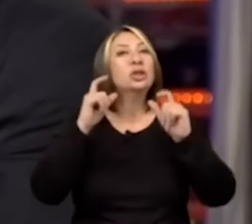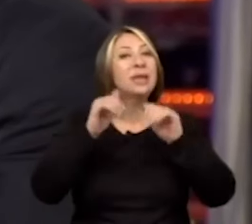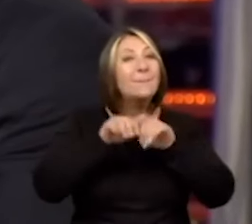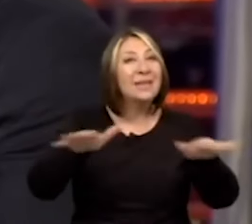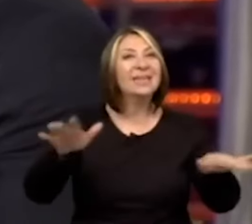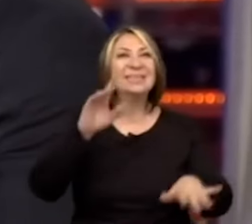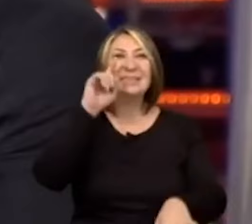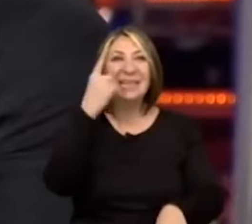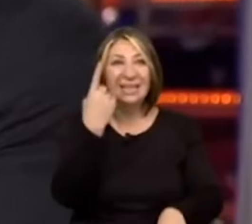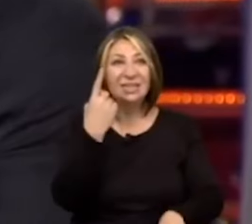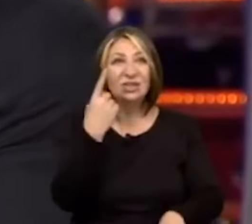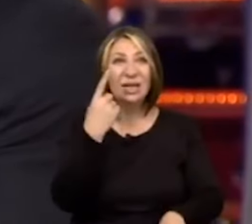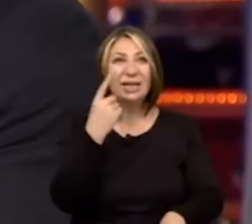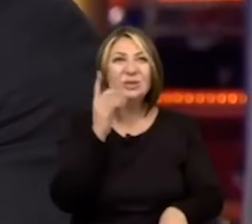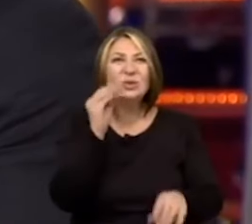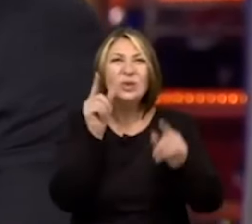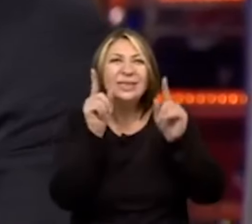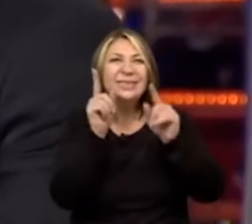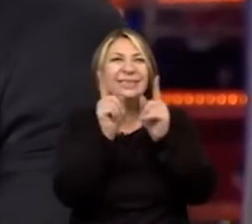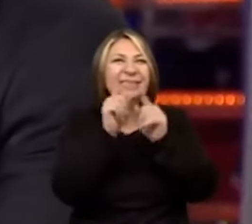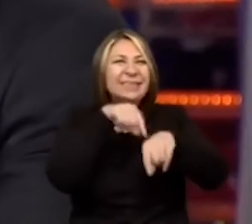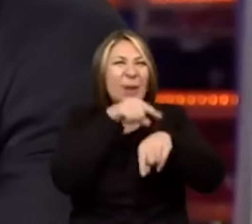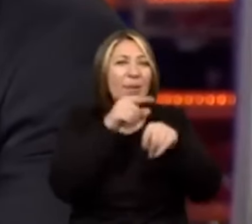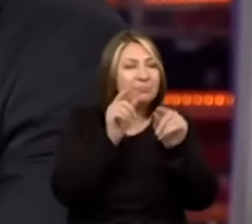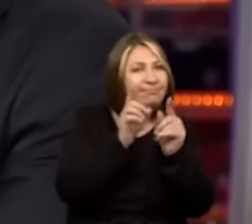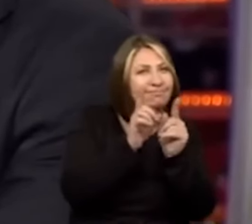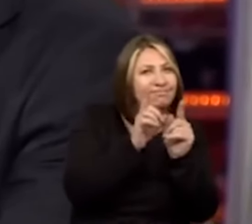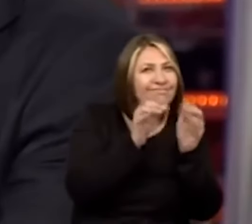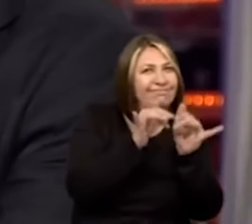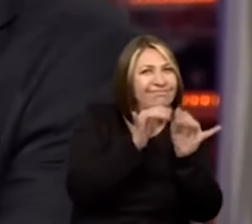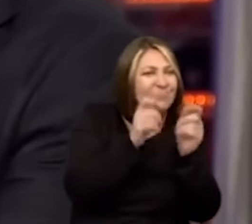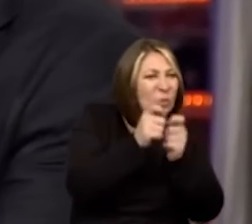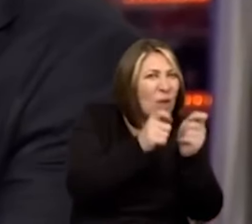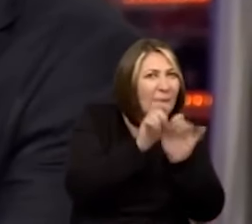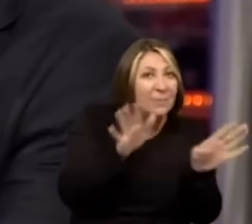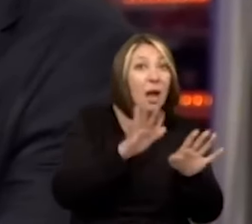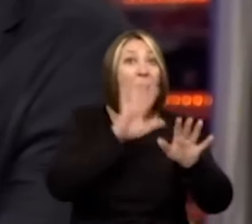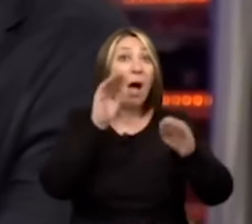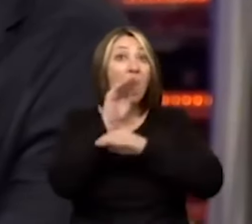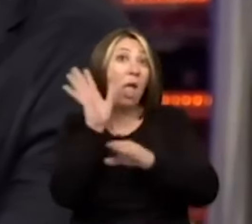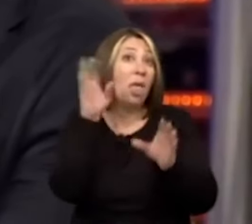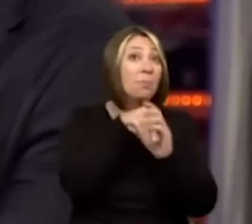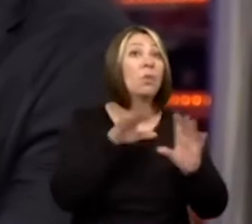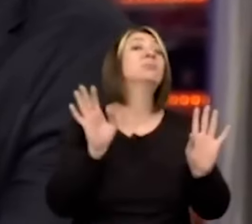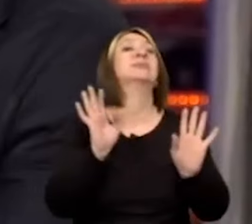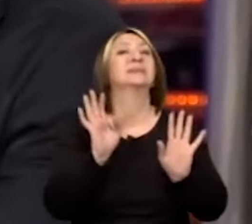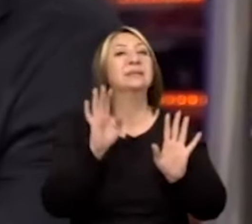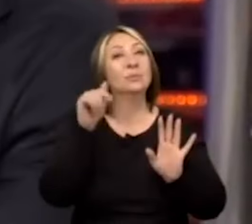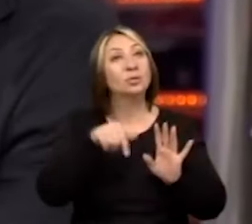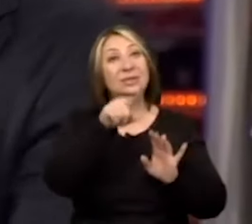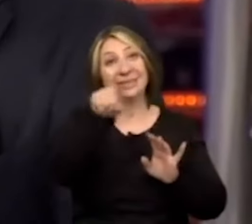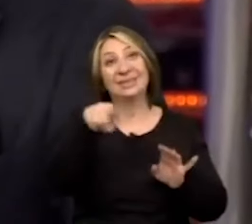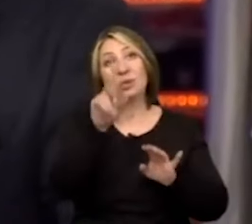sadece çok kısıtlı bir dönemde kullanın hayatınızın içerisinde. Hayatınız tamamen bu olmasın. Bugün siz